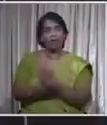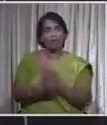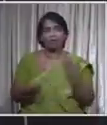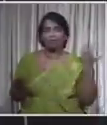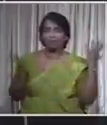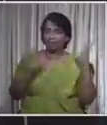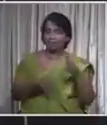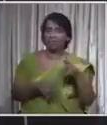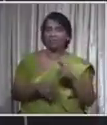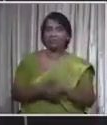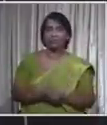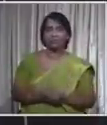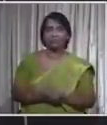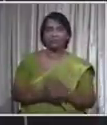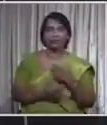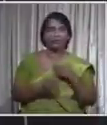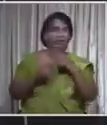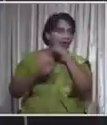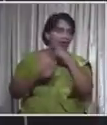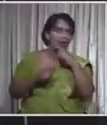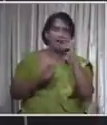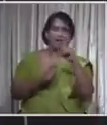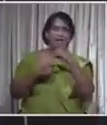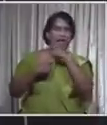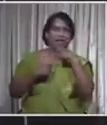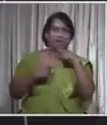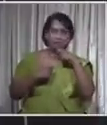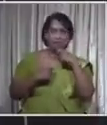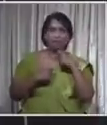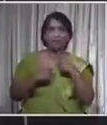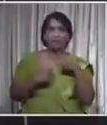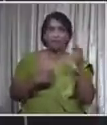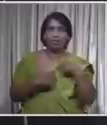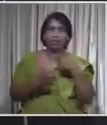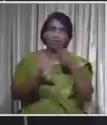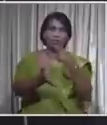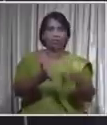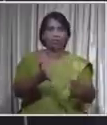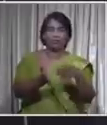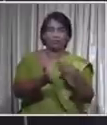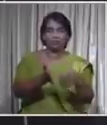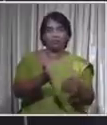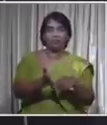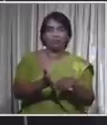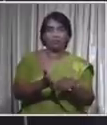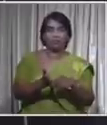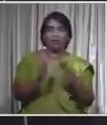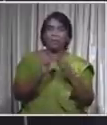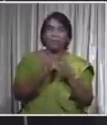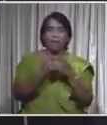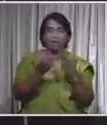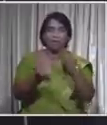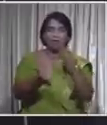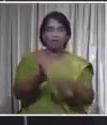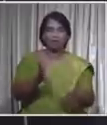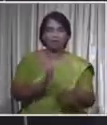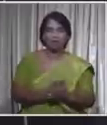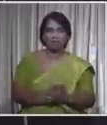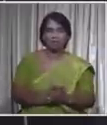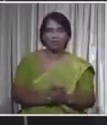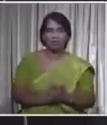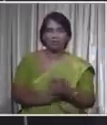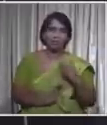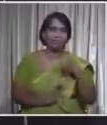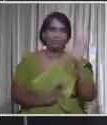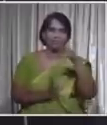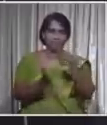ඇවිල්ලා මම බාගෙට රැවුල කපලා ඊට පස්සේ මට කියනවා අස්සම් කරන්නලු මේ කිසි හානියක් වුන්නේ නැහැ කියලා. අංකව